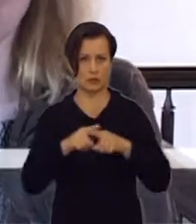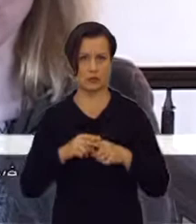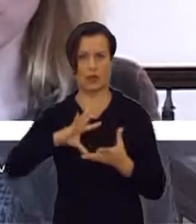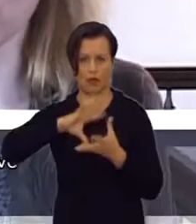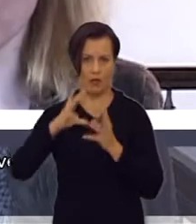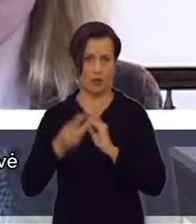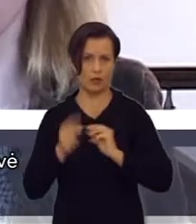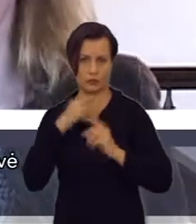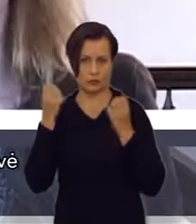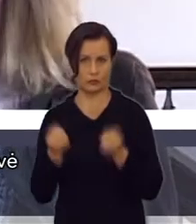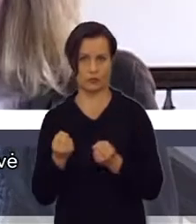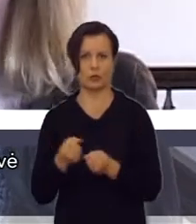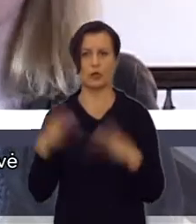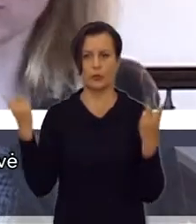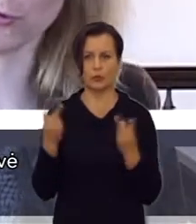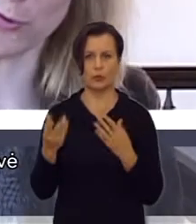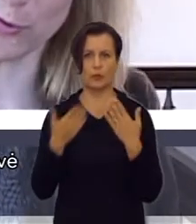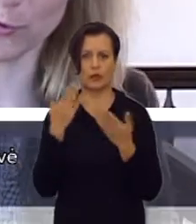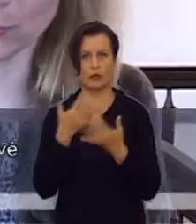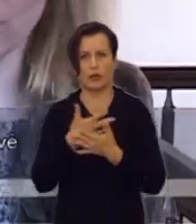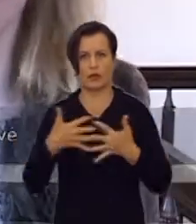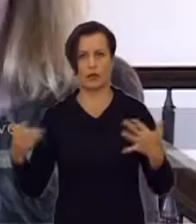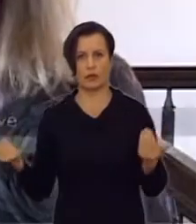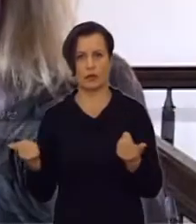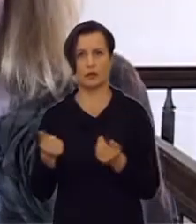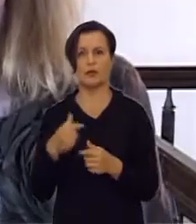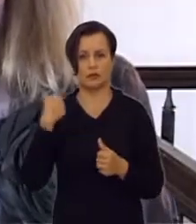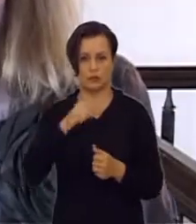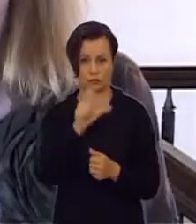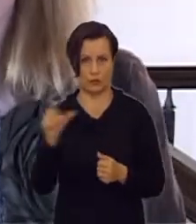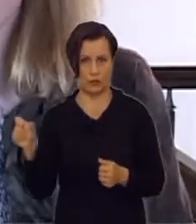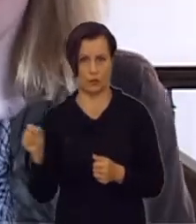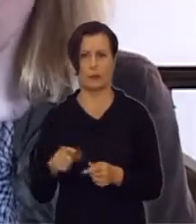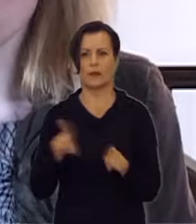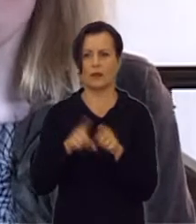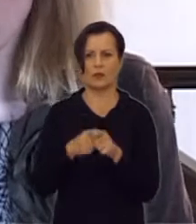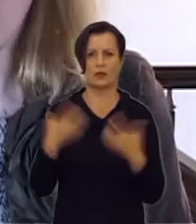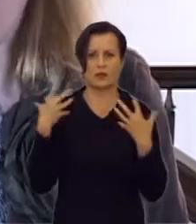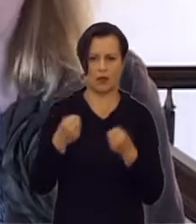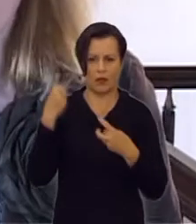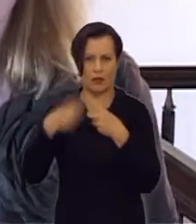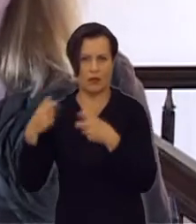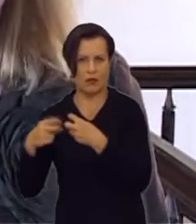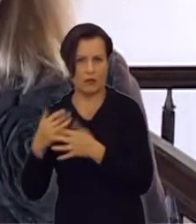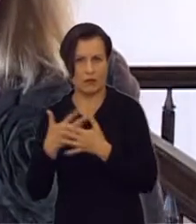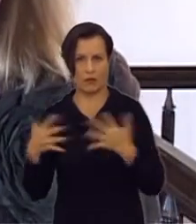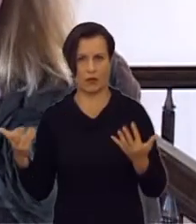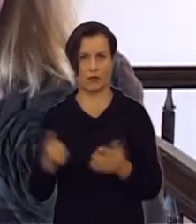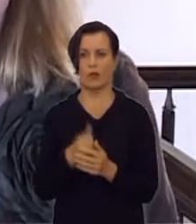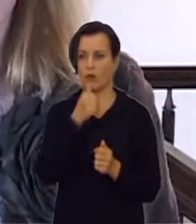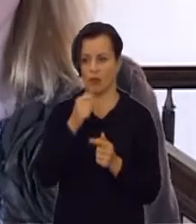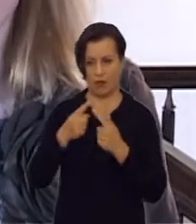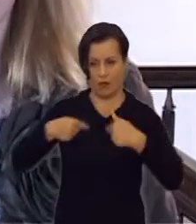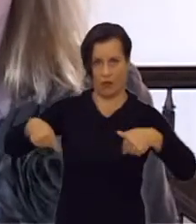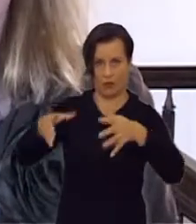reikia bendrauti su vairiai žmonėm, su tam tikrom specifikom sveikatos. O būtent